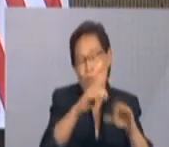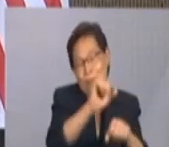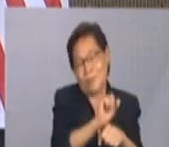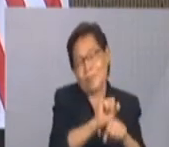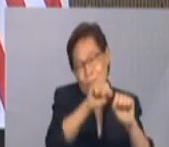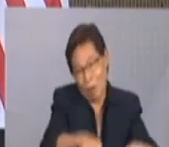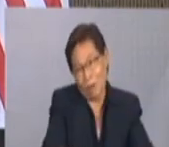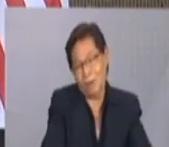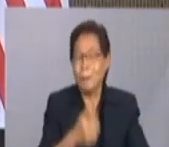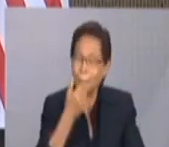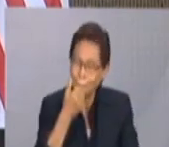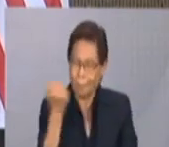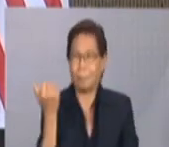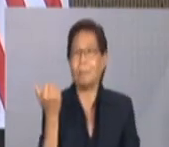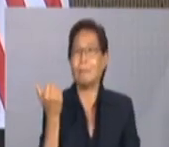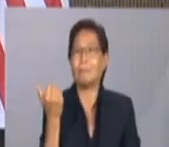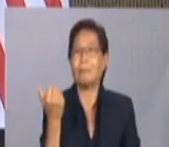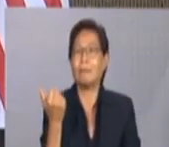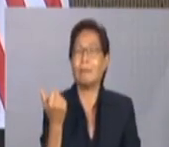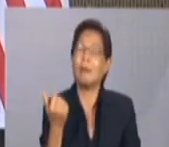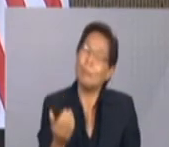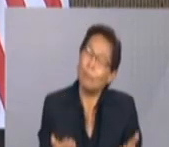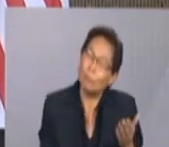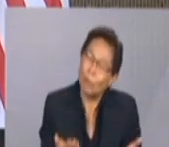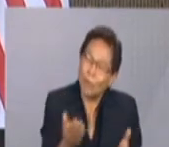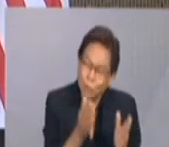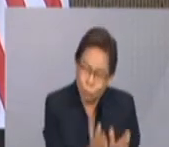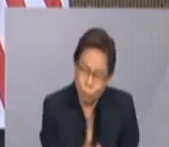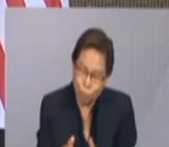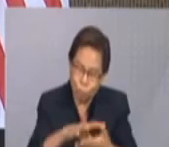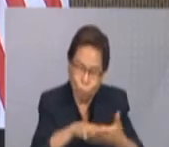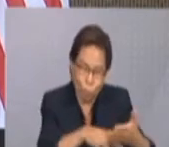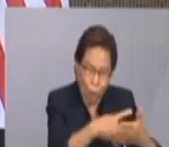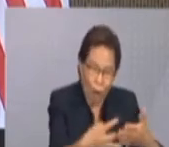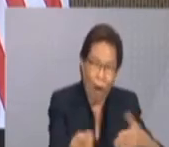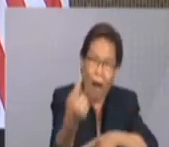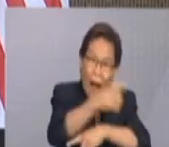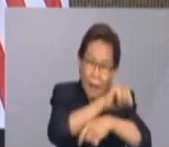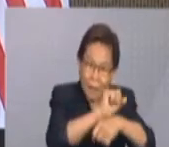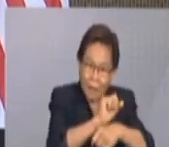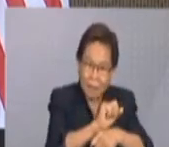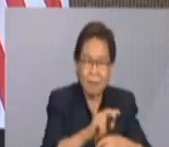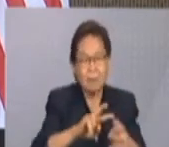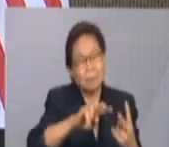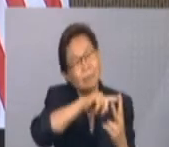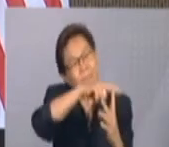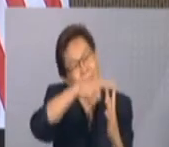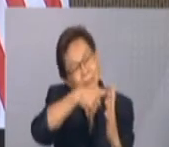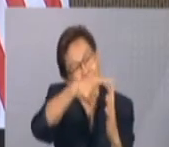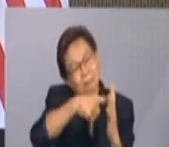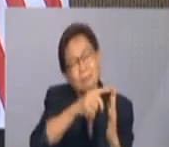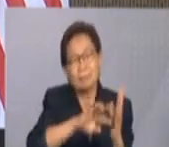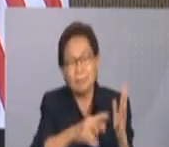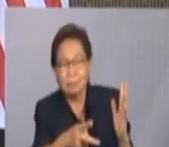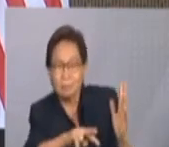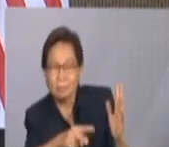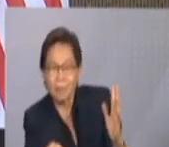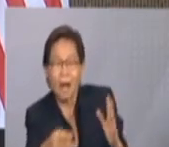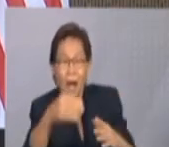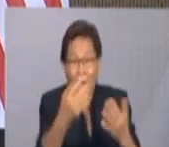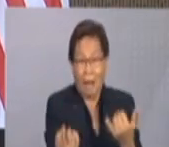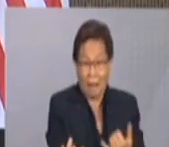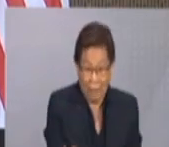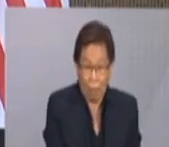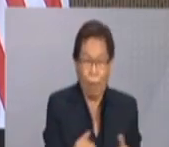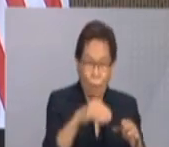Leni lebih baik mungkin boleh susun jadwal hari bekerja secara selang-seling hari ini masuk